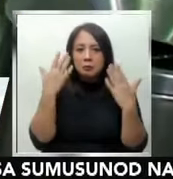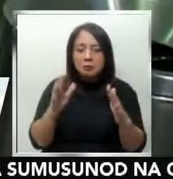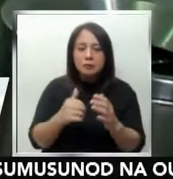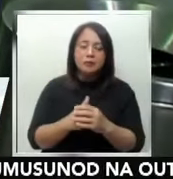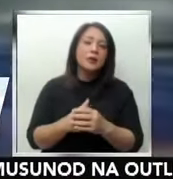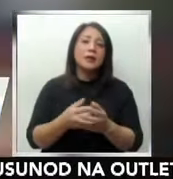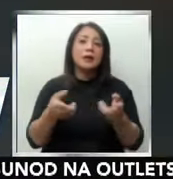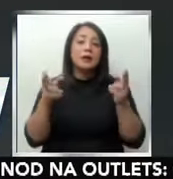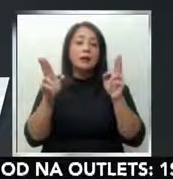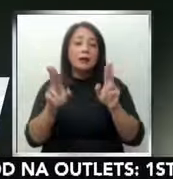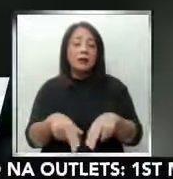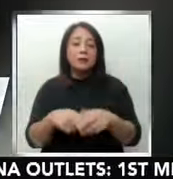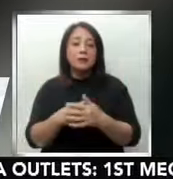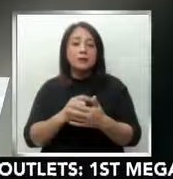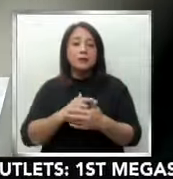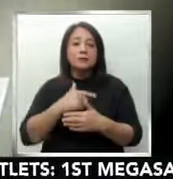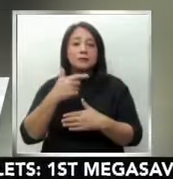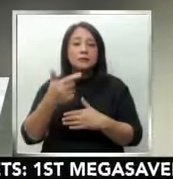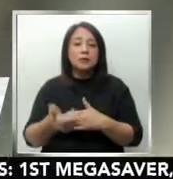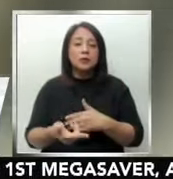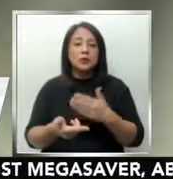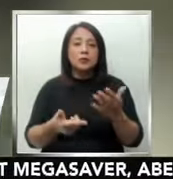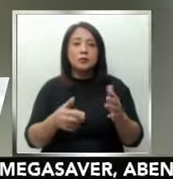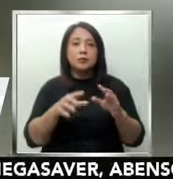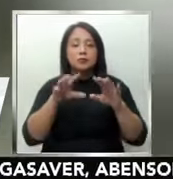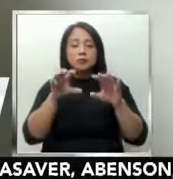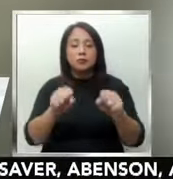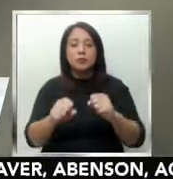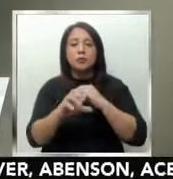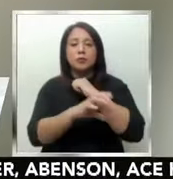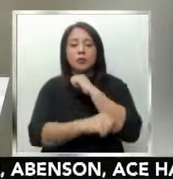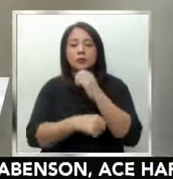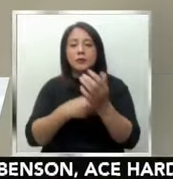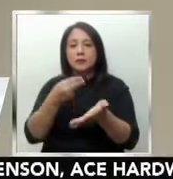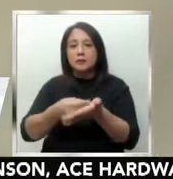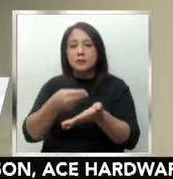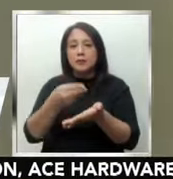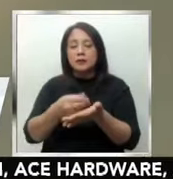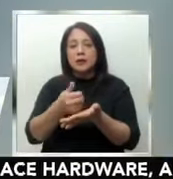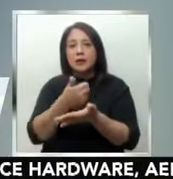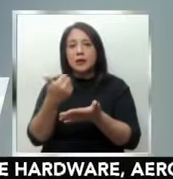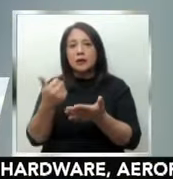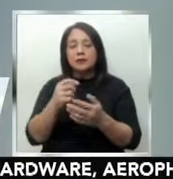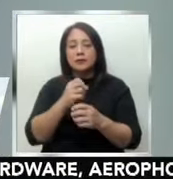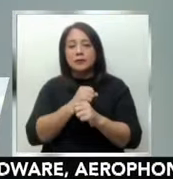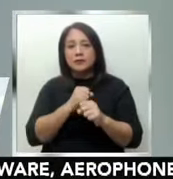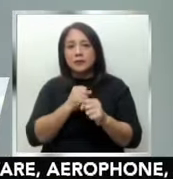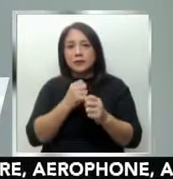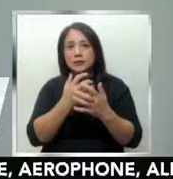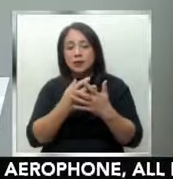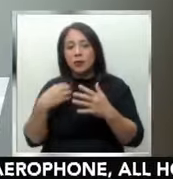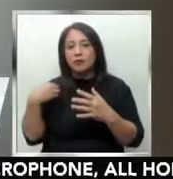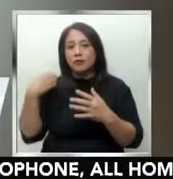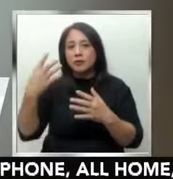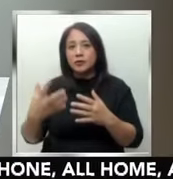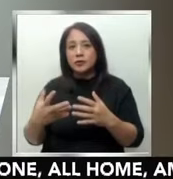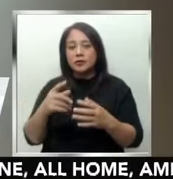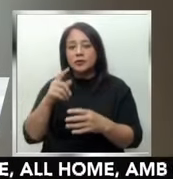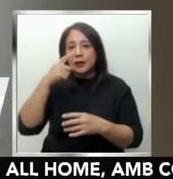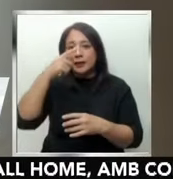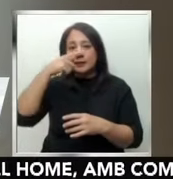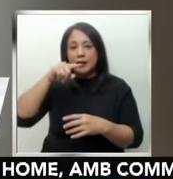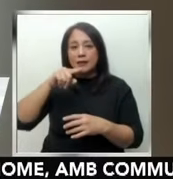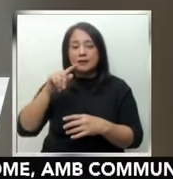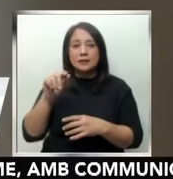ito ay kasunod lang ng nabuking na pagnanakaw umano ng pera ng ilang security screening officer sa isang Tha passenger sa naa Terminal